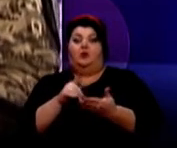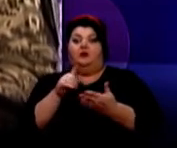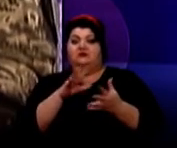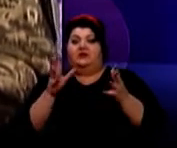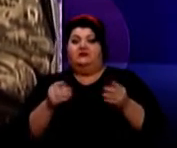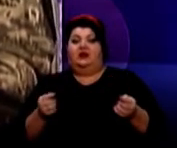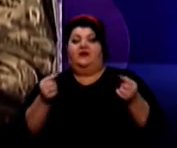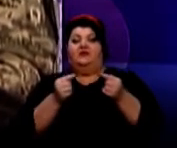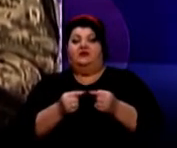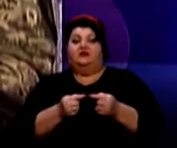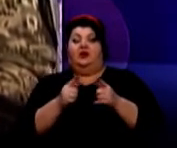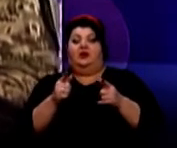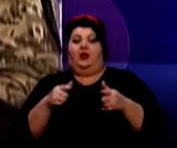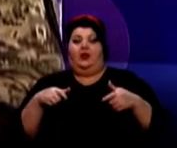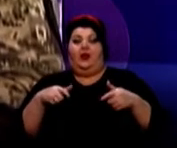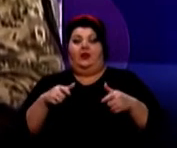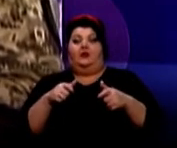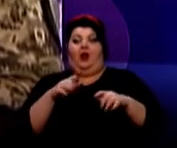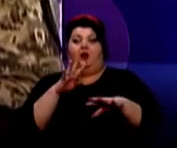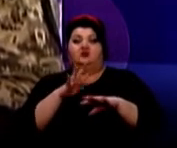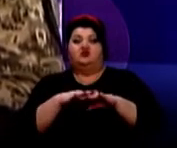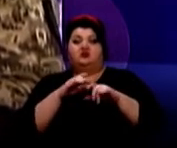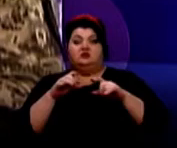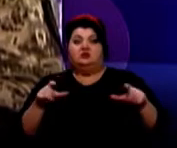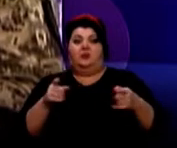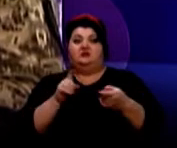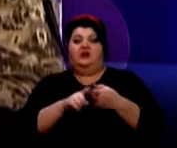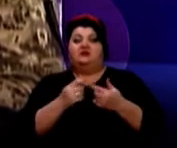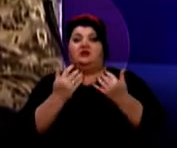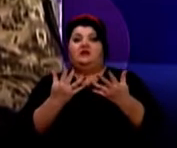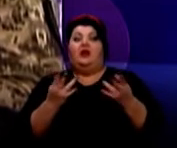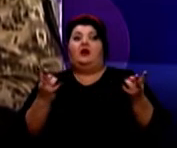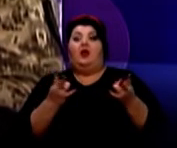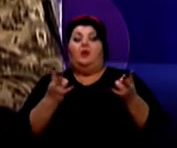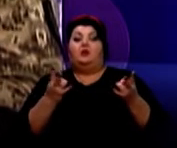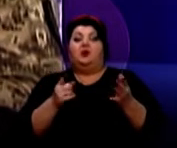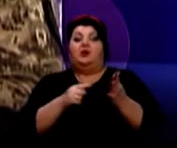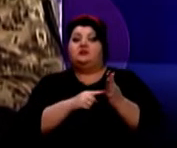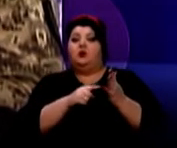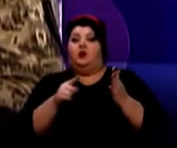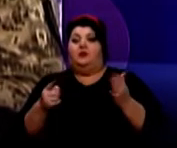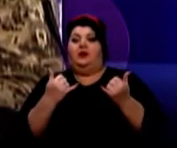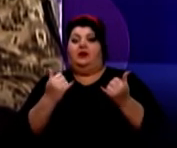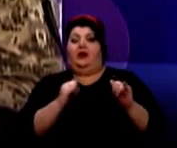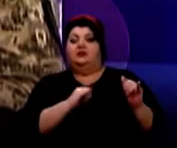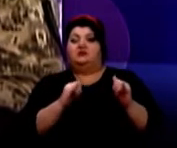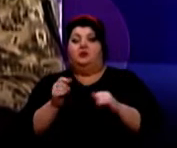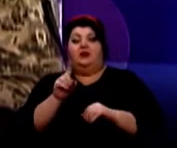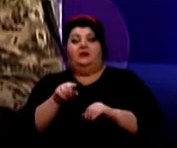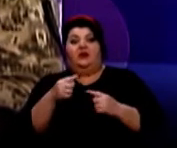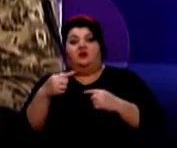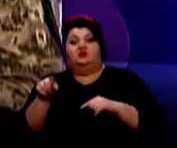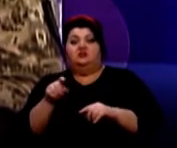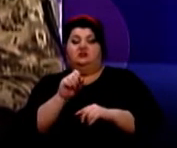цифри, як мінімум, Генеральний штаб, в залежності від скільки потрібно строковиків для забезпечення тих чи інших